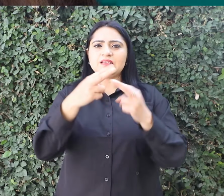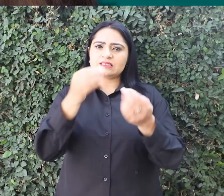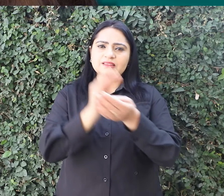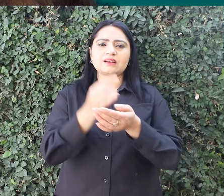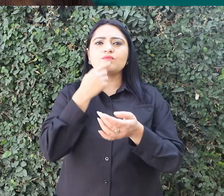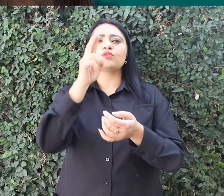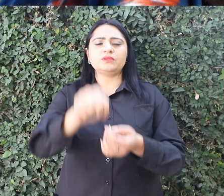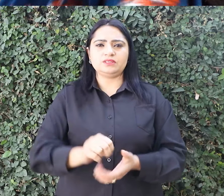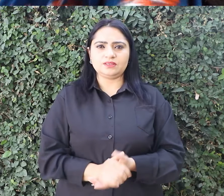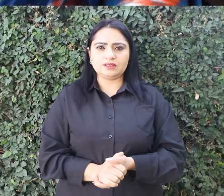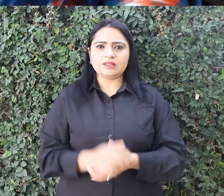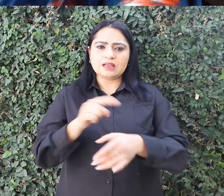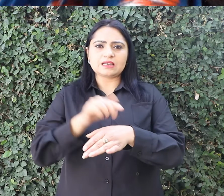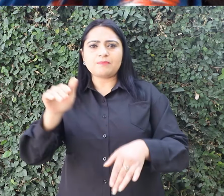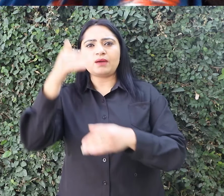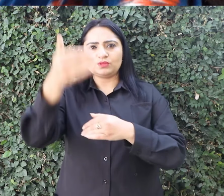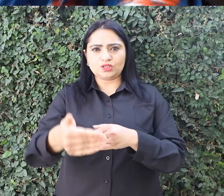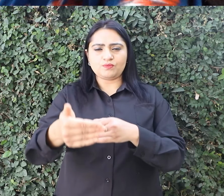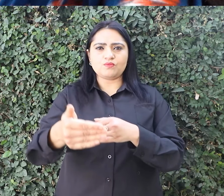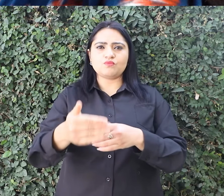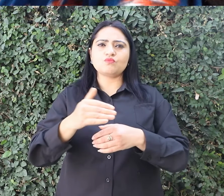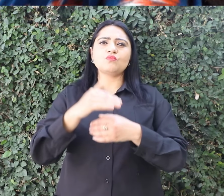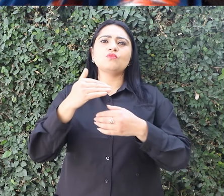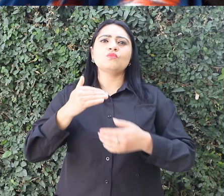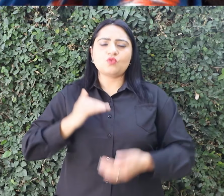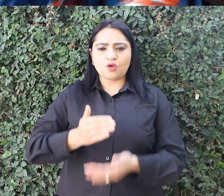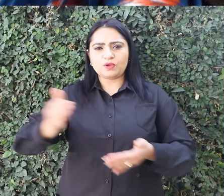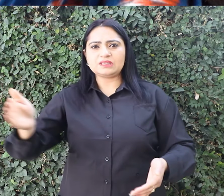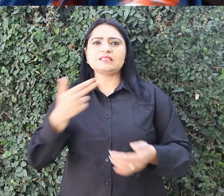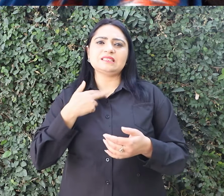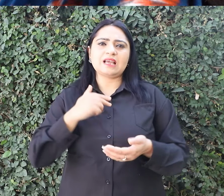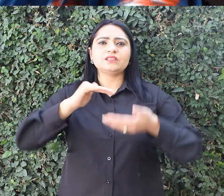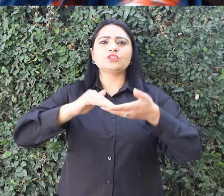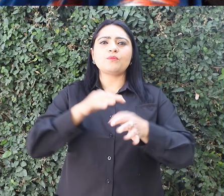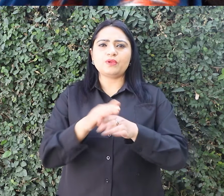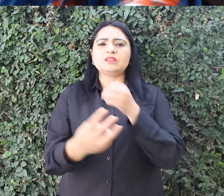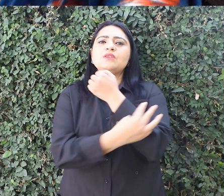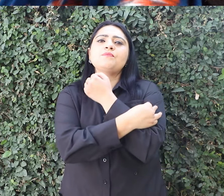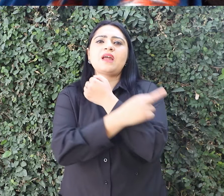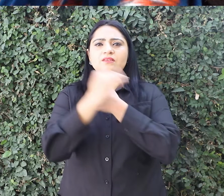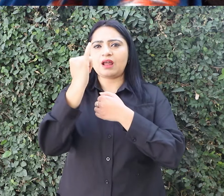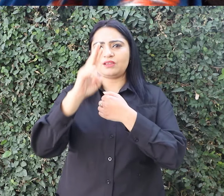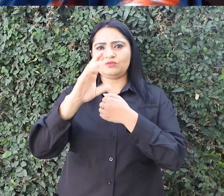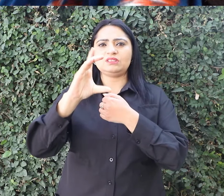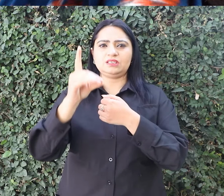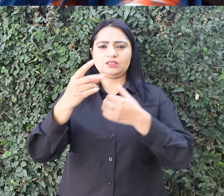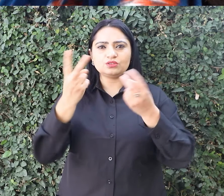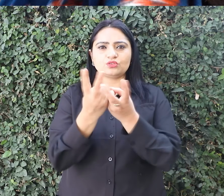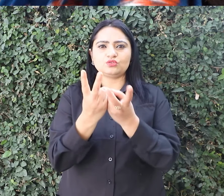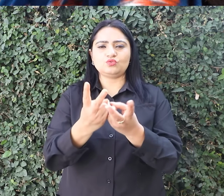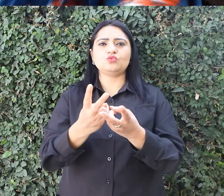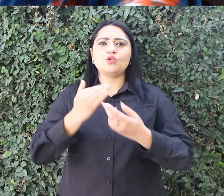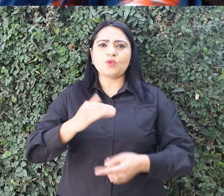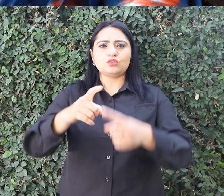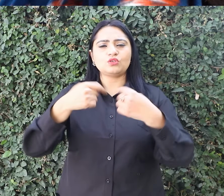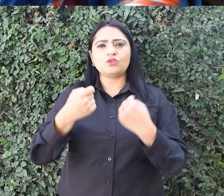भन्ने लामो समयसम्म गर्भान्तर चाहने दम्पतिहरूले इम्प्लान्ट वा आईयुसीडी जस्ता